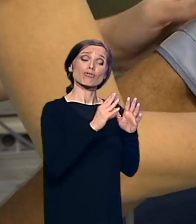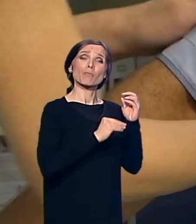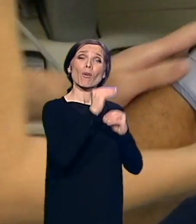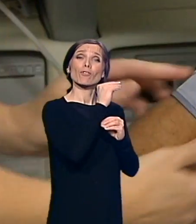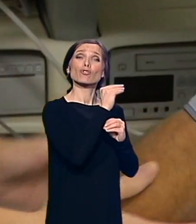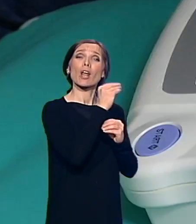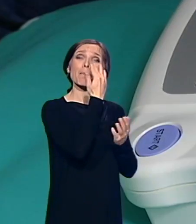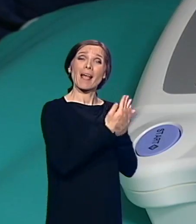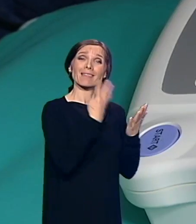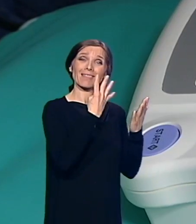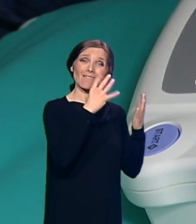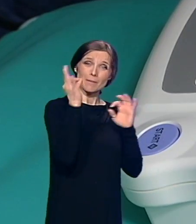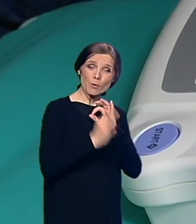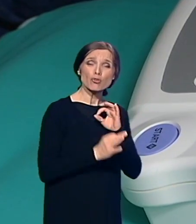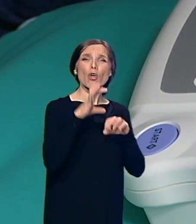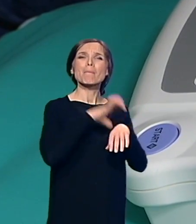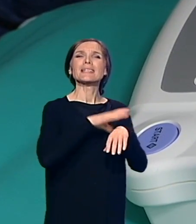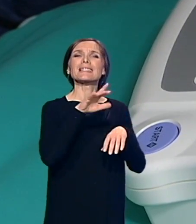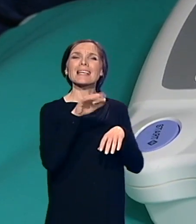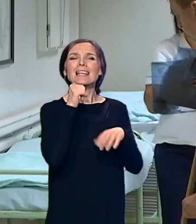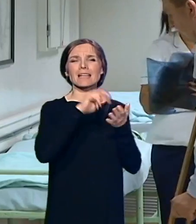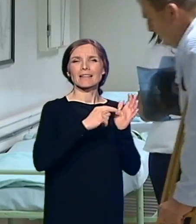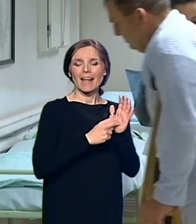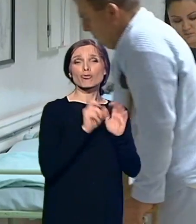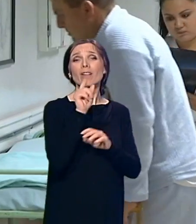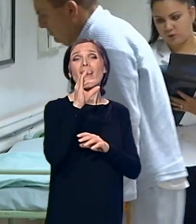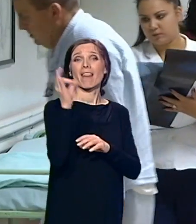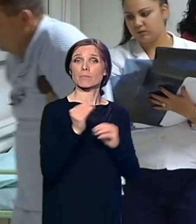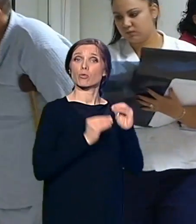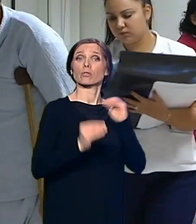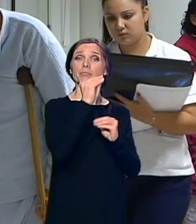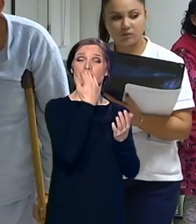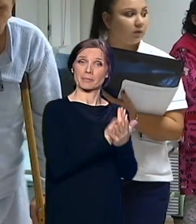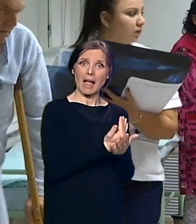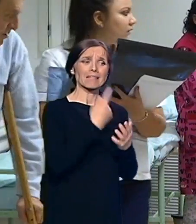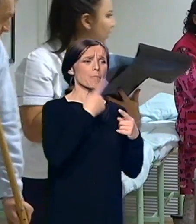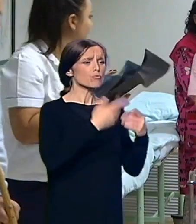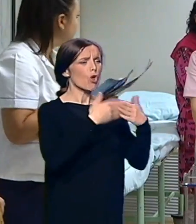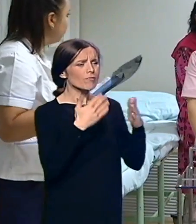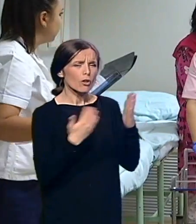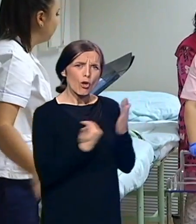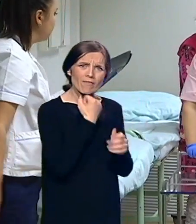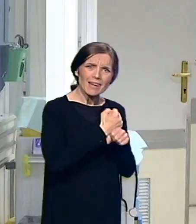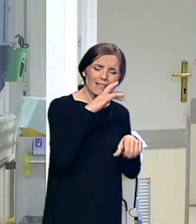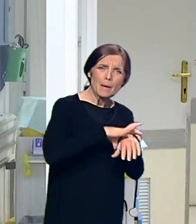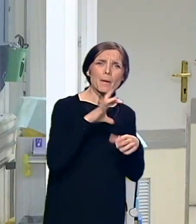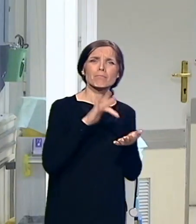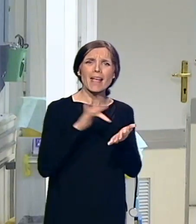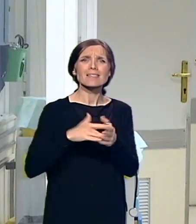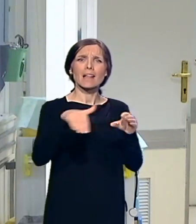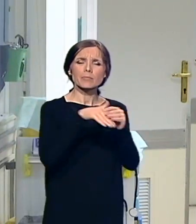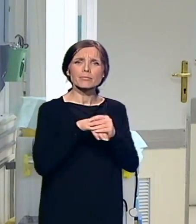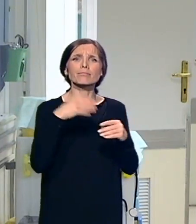i tehničarima za 12%, otvaranje novih radnih mesta, zapošljavanje najboljih studenata, poboljšanje uslova